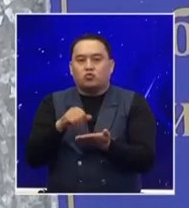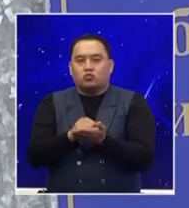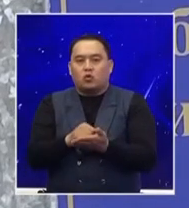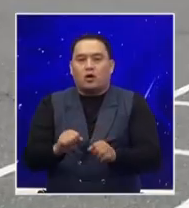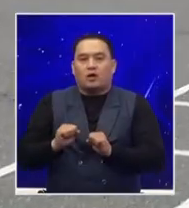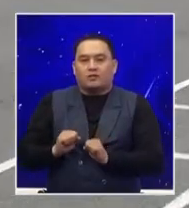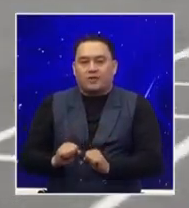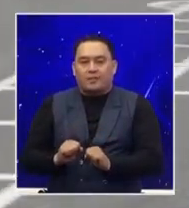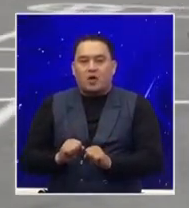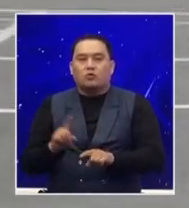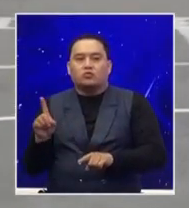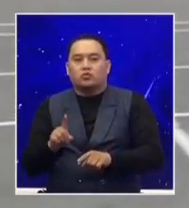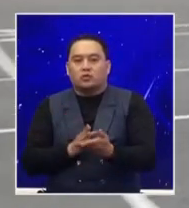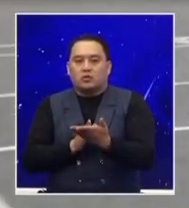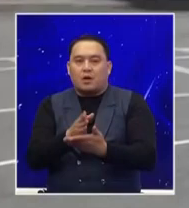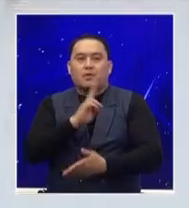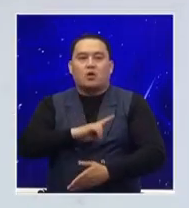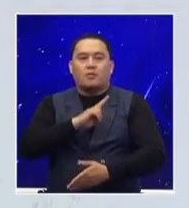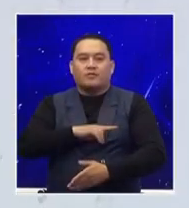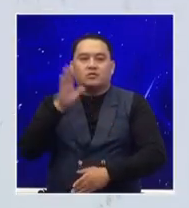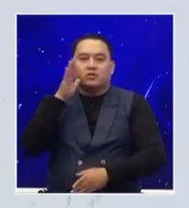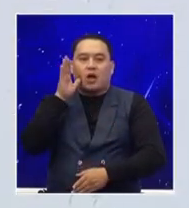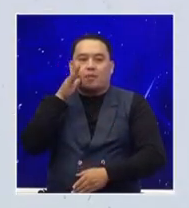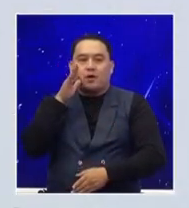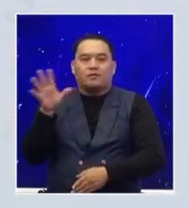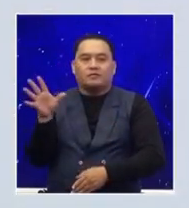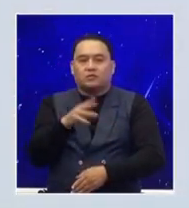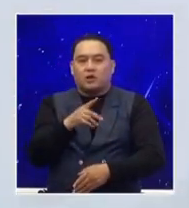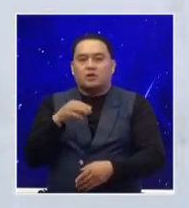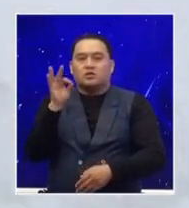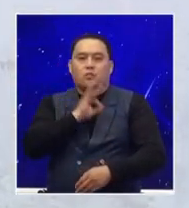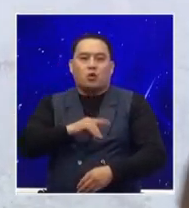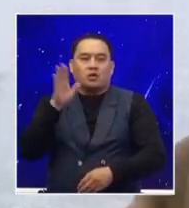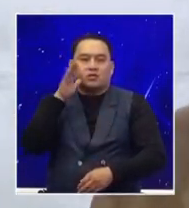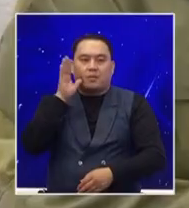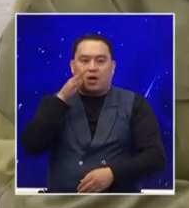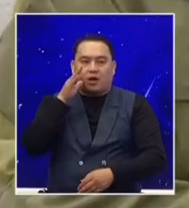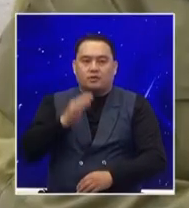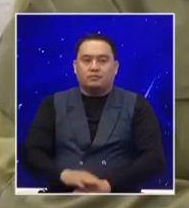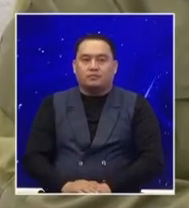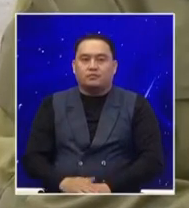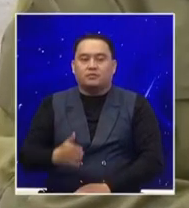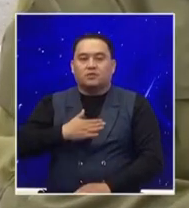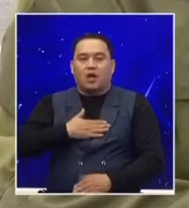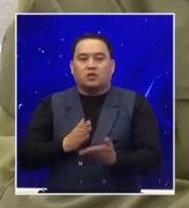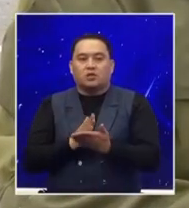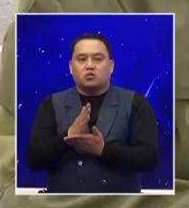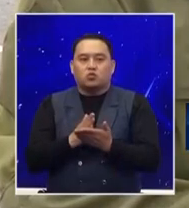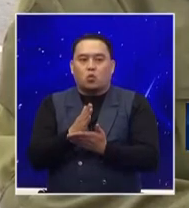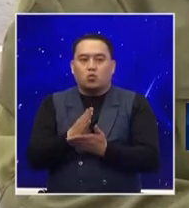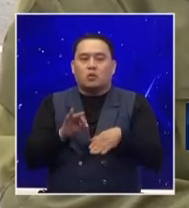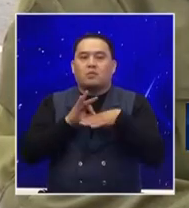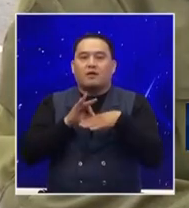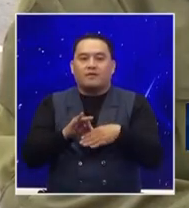условного противника. Основное направление работы кинологов – практическое применение служебных собак. Наша служба в основном